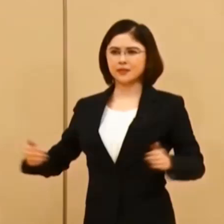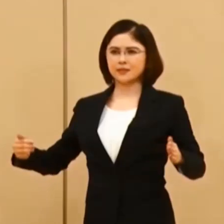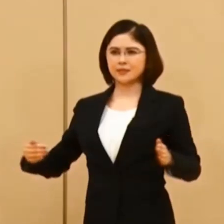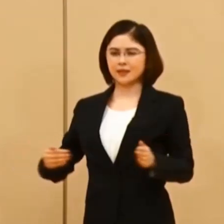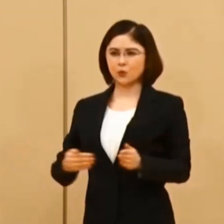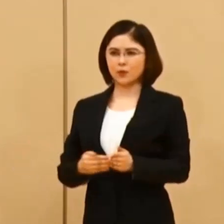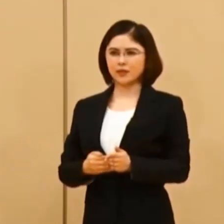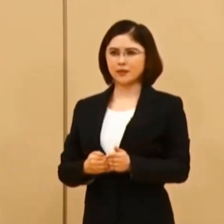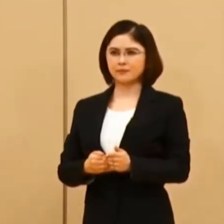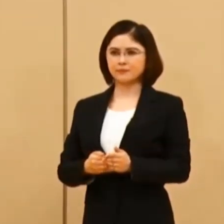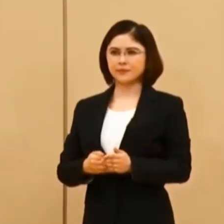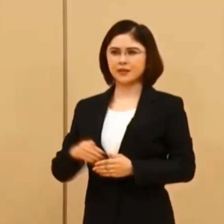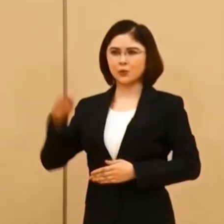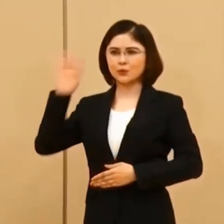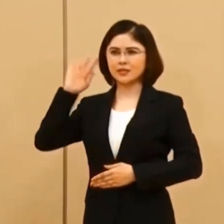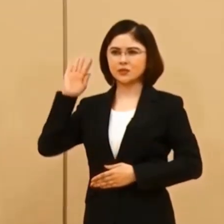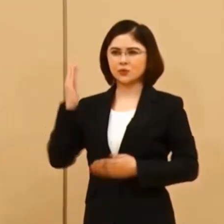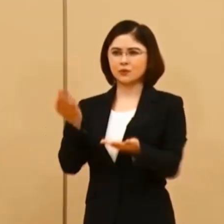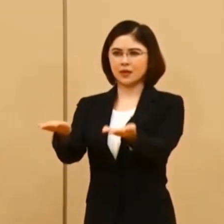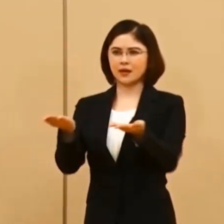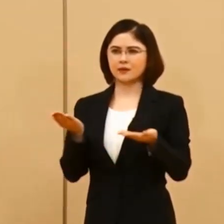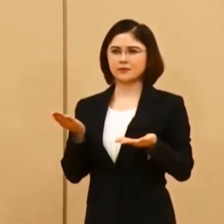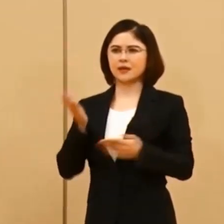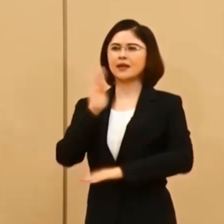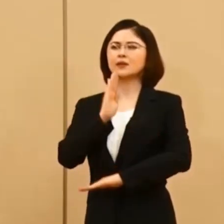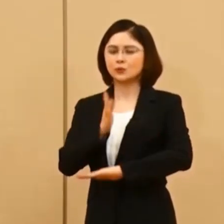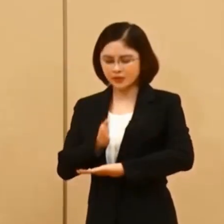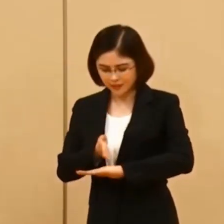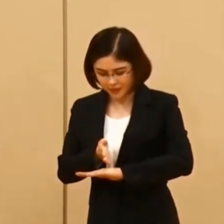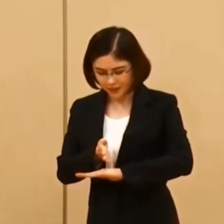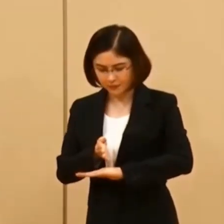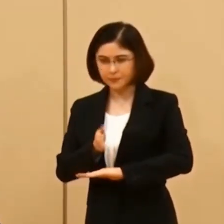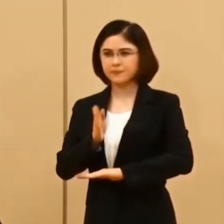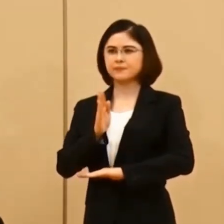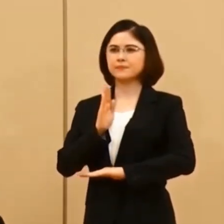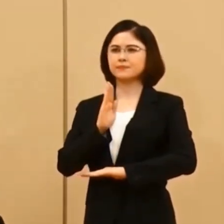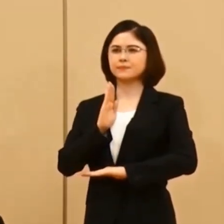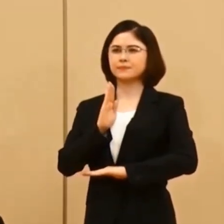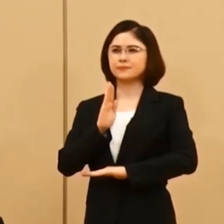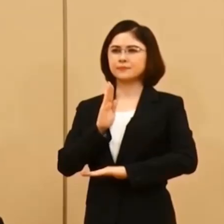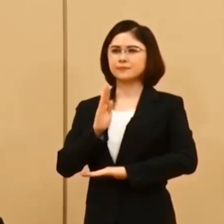最後までご清聴ありがとうございました